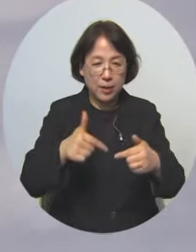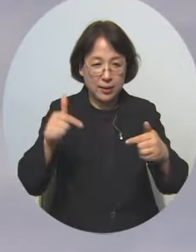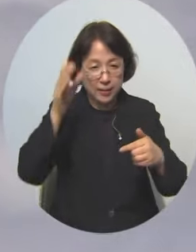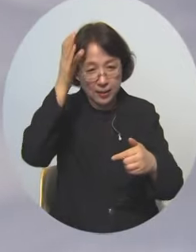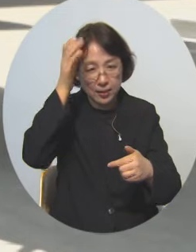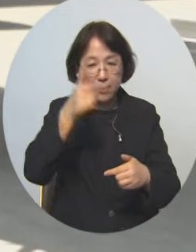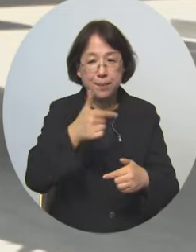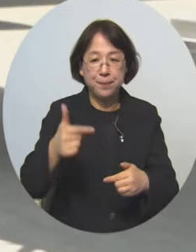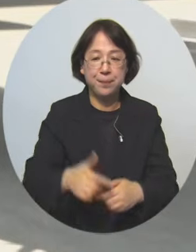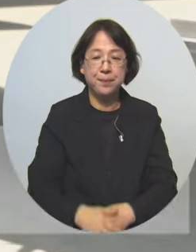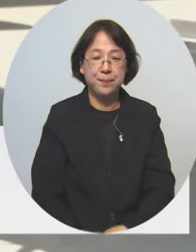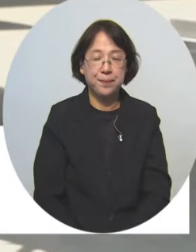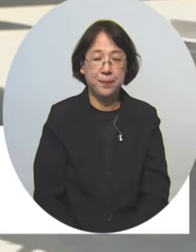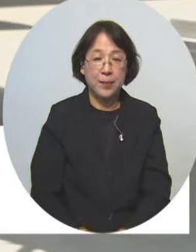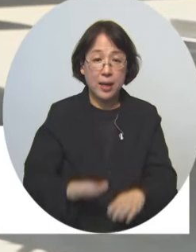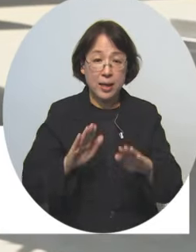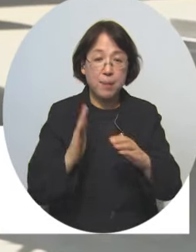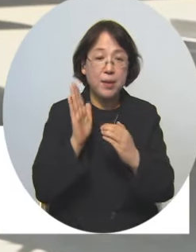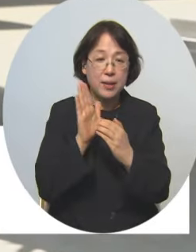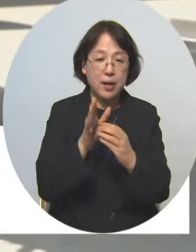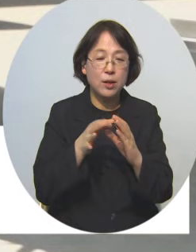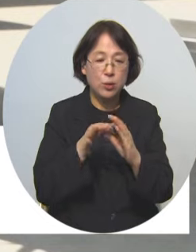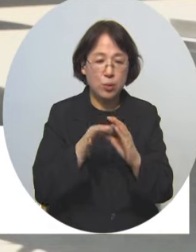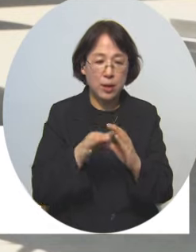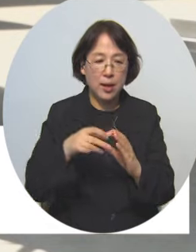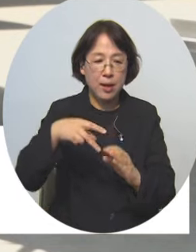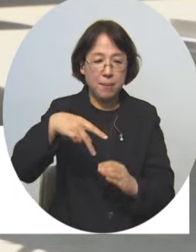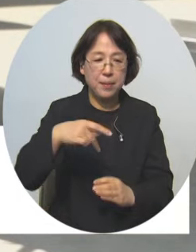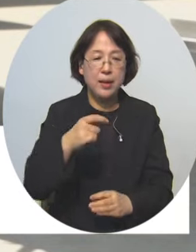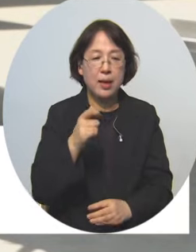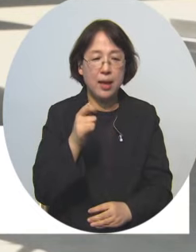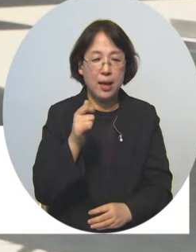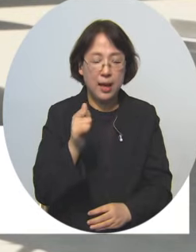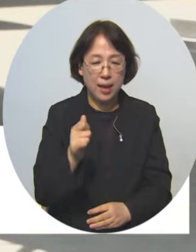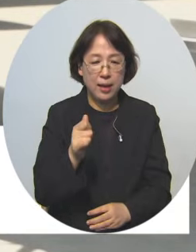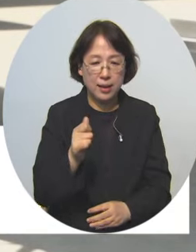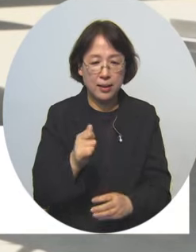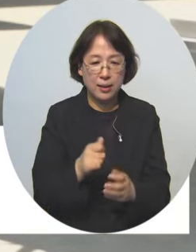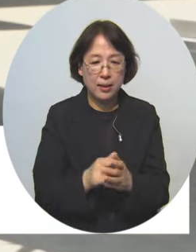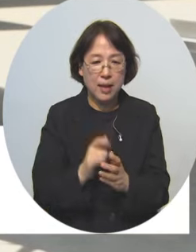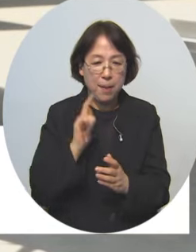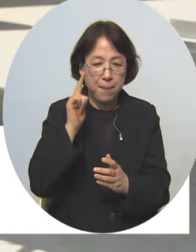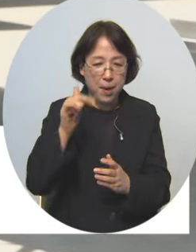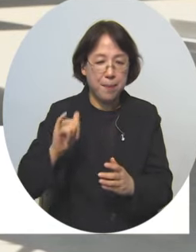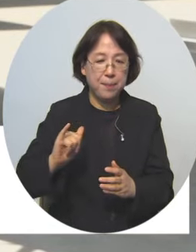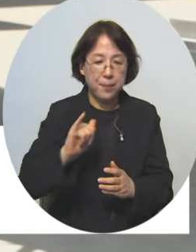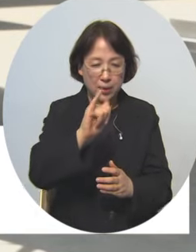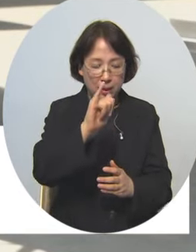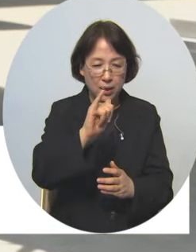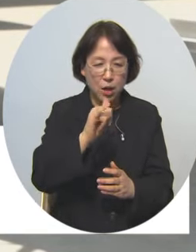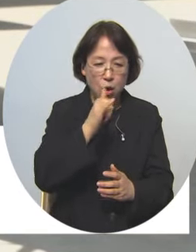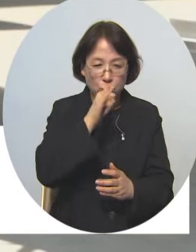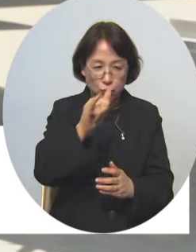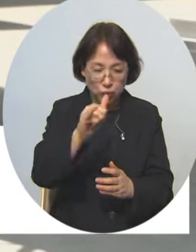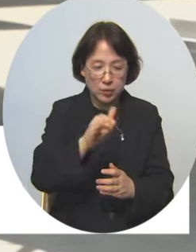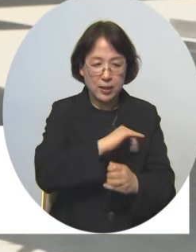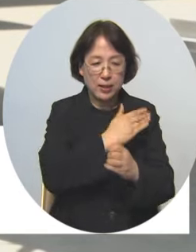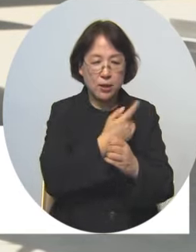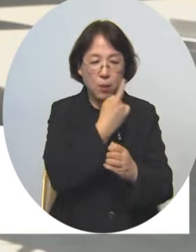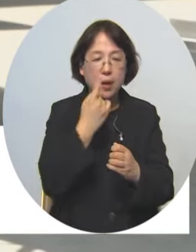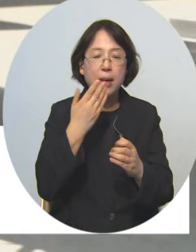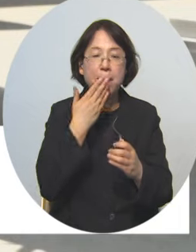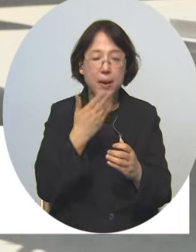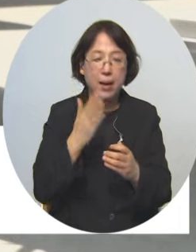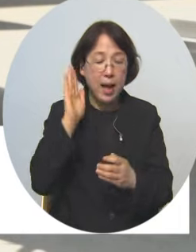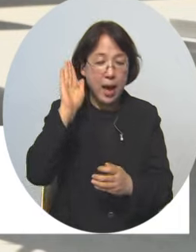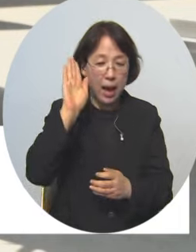기대됩니다. 이번 비행을 통해 피해 해상 초계기의 장거리 비행 능력과 우수한 성능을 확인할 수 있었습니다.